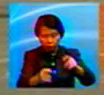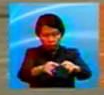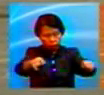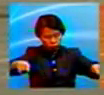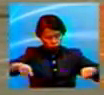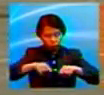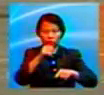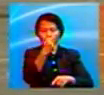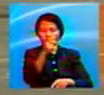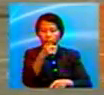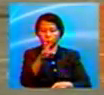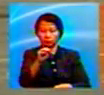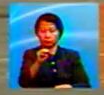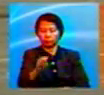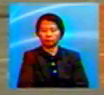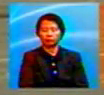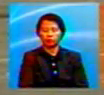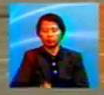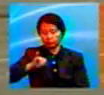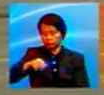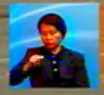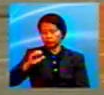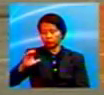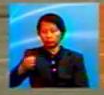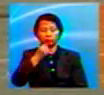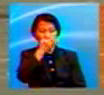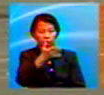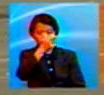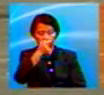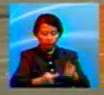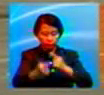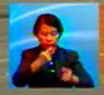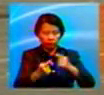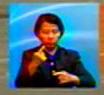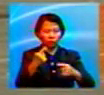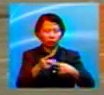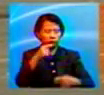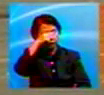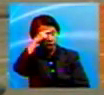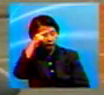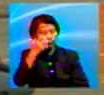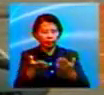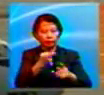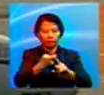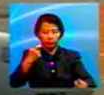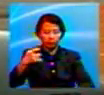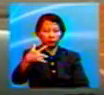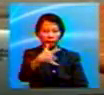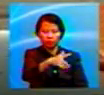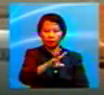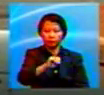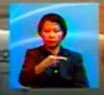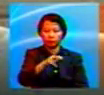seluas 10 km radius. JACC memaklumkan ia susulan isyarat kotak hitam yang mungkin datang dari Boeing